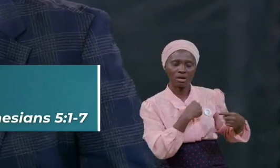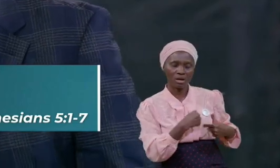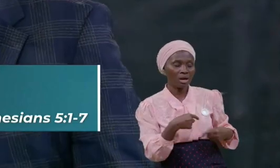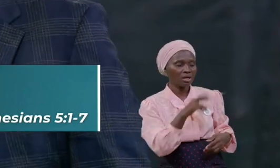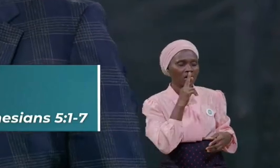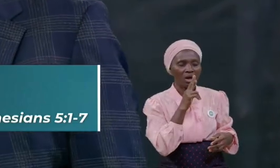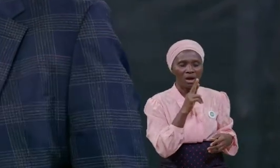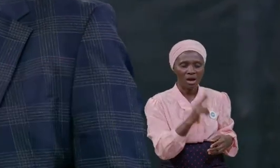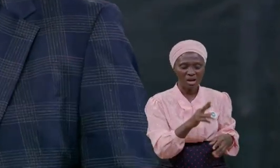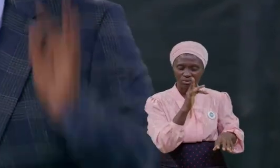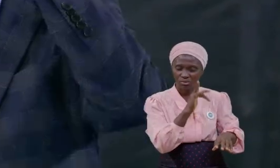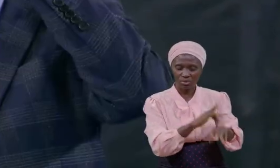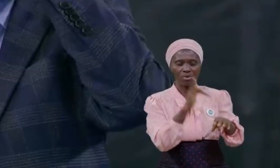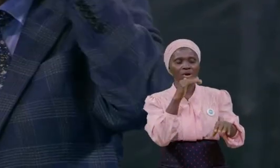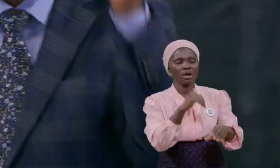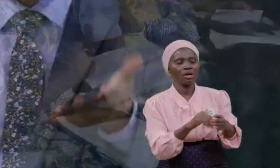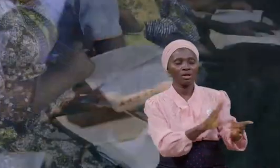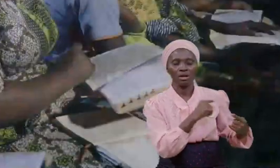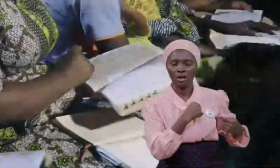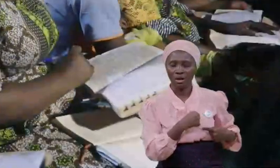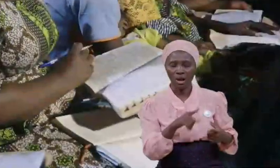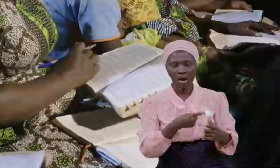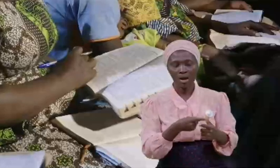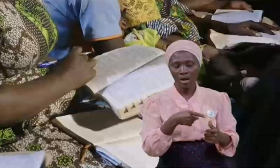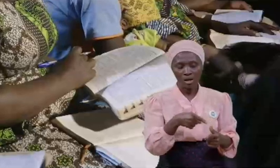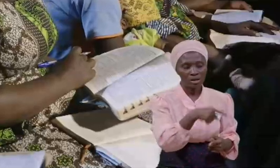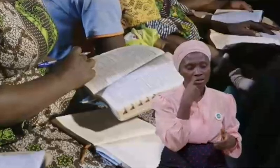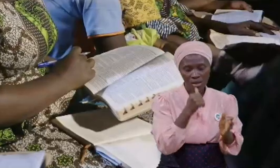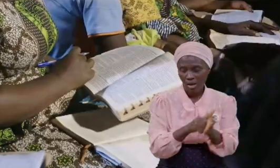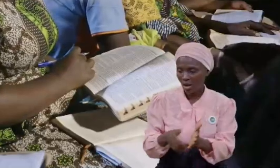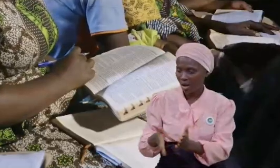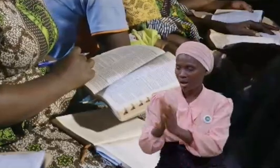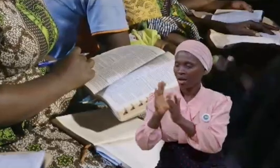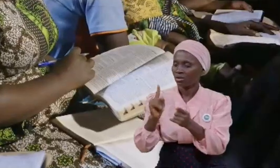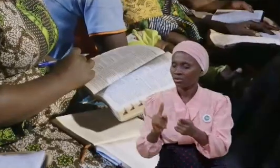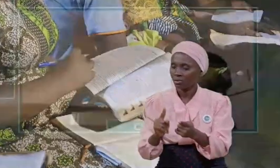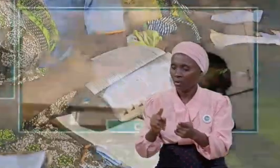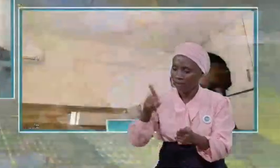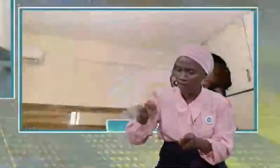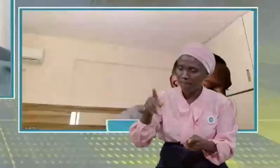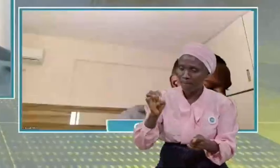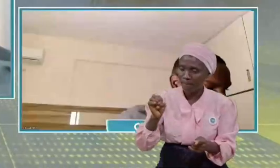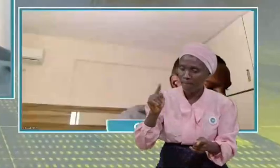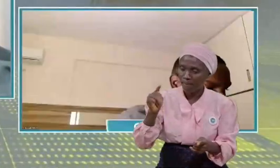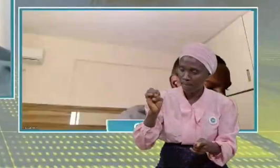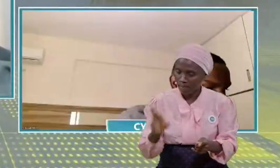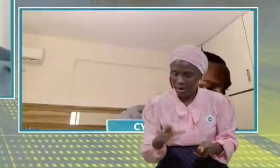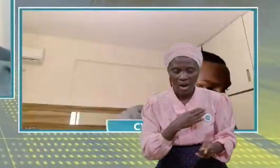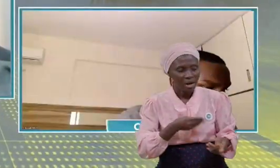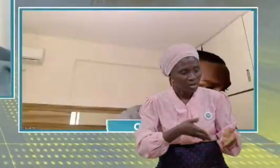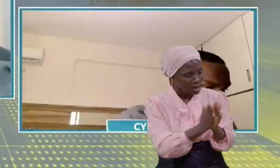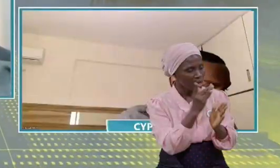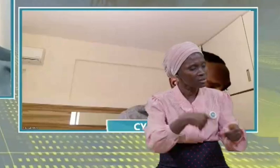touché. Et ils dirent à Pierre et aux autres apôtres, hommes et frères, que ferons-nous?